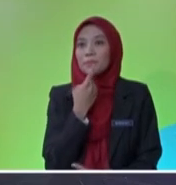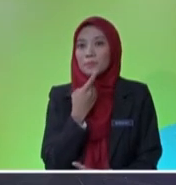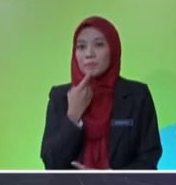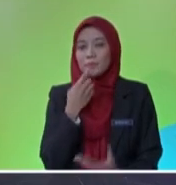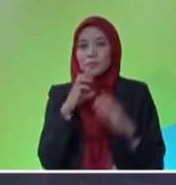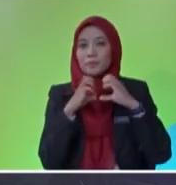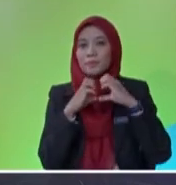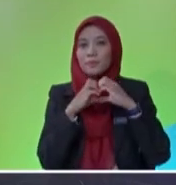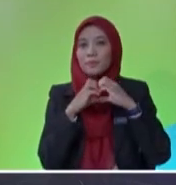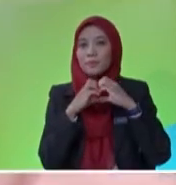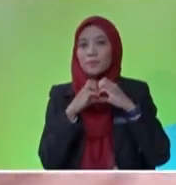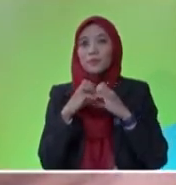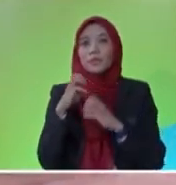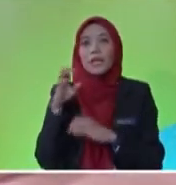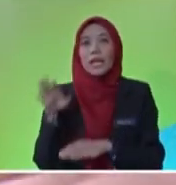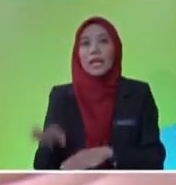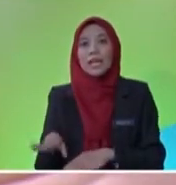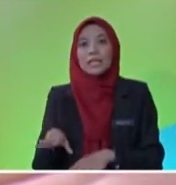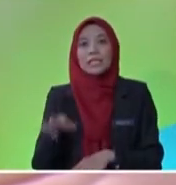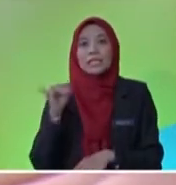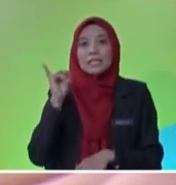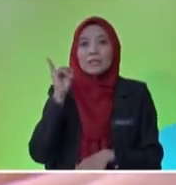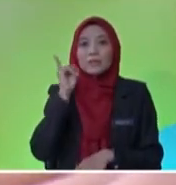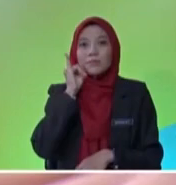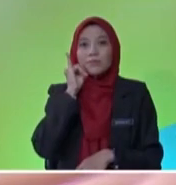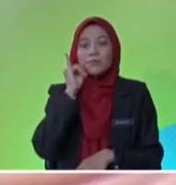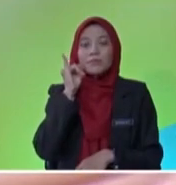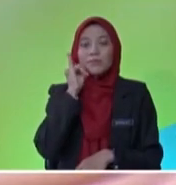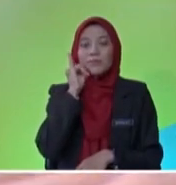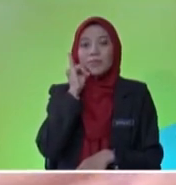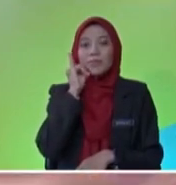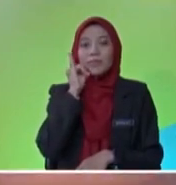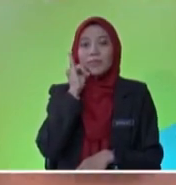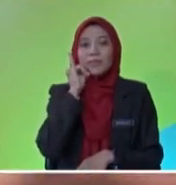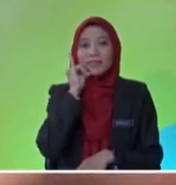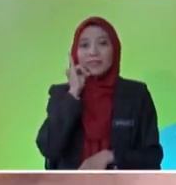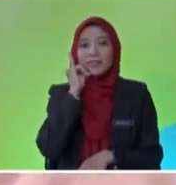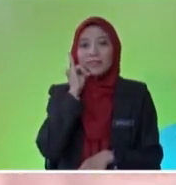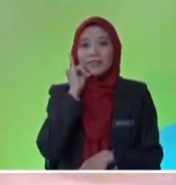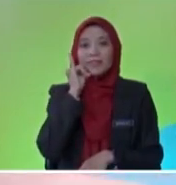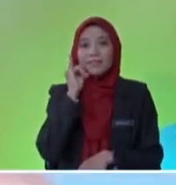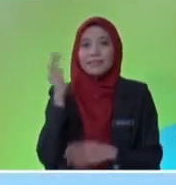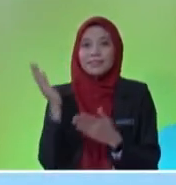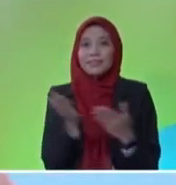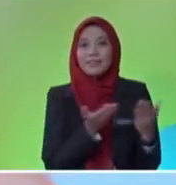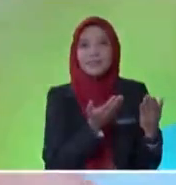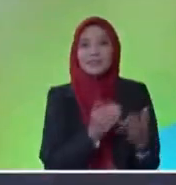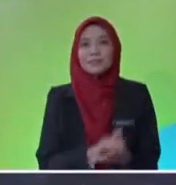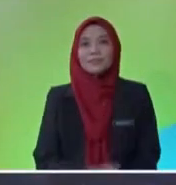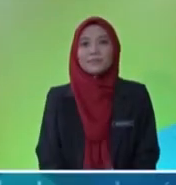sinte nih Nurul Iman Nurul Iman hati itu milih awal ah ah ini